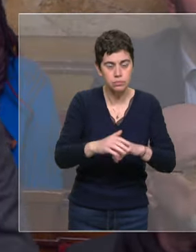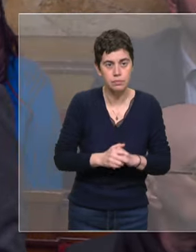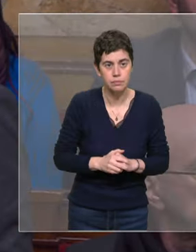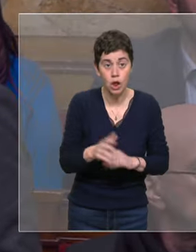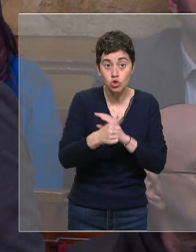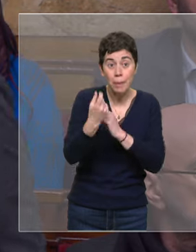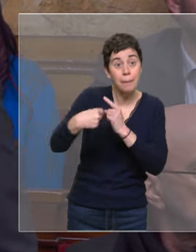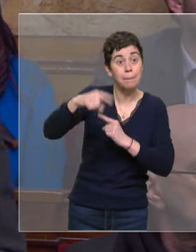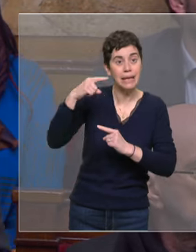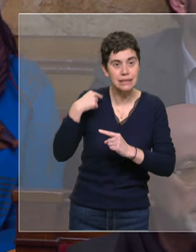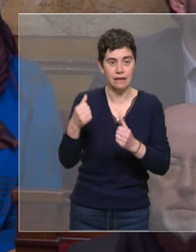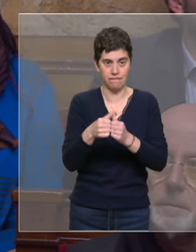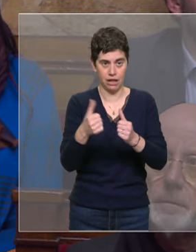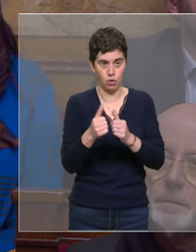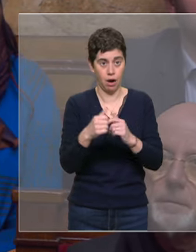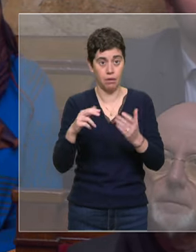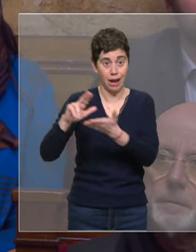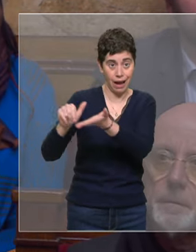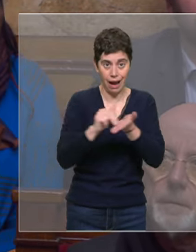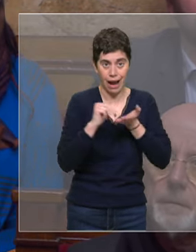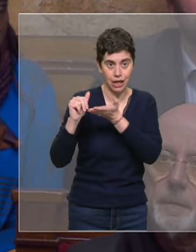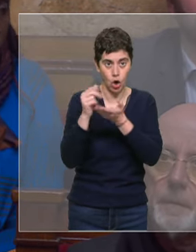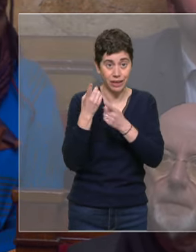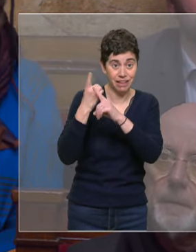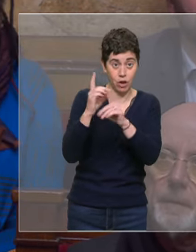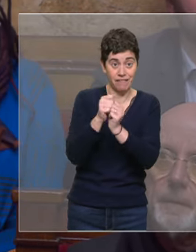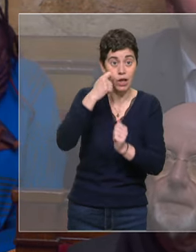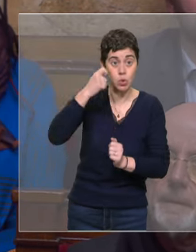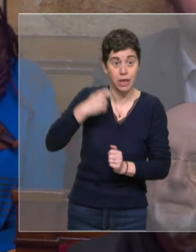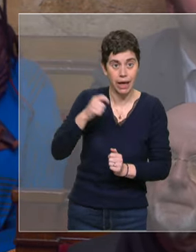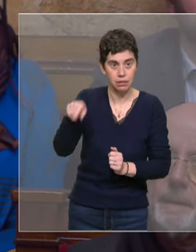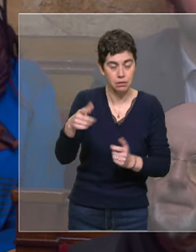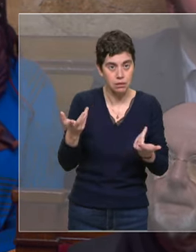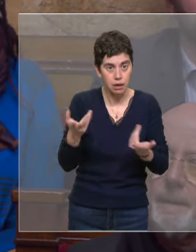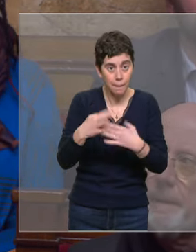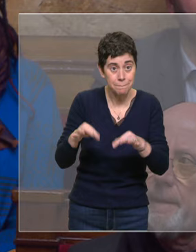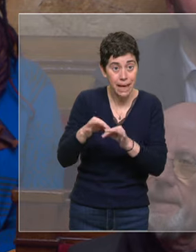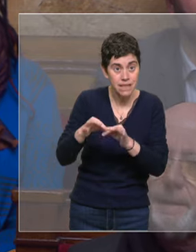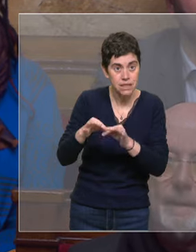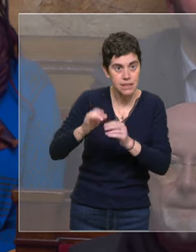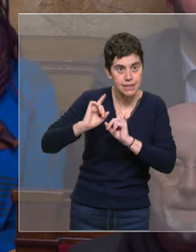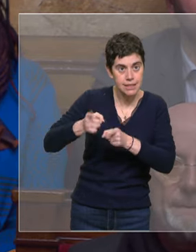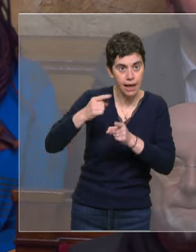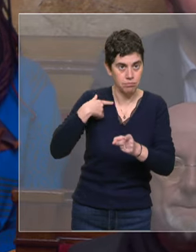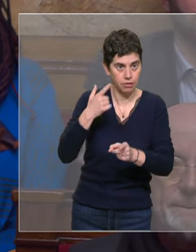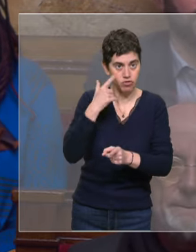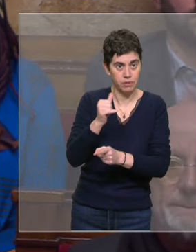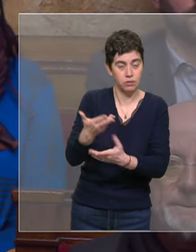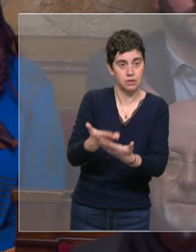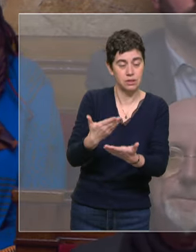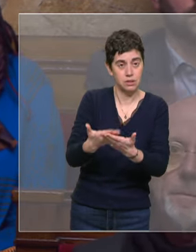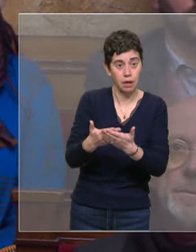un accord de défense a été signé avec l'Ukraine. Une nation en guerre, c'est inédit. Quand le Parlement pourra-t-il ratifier cet